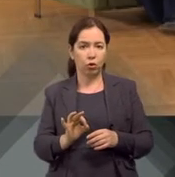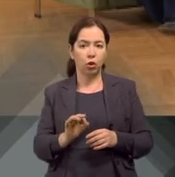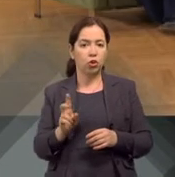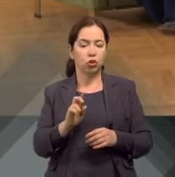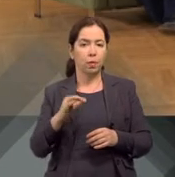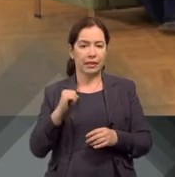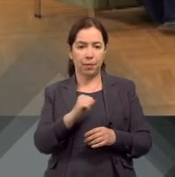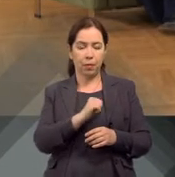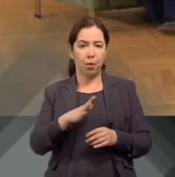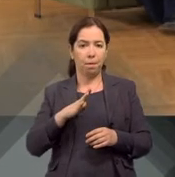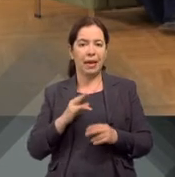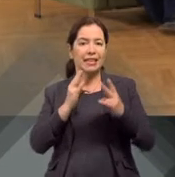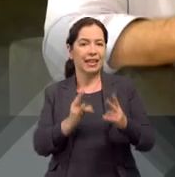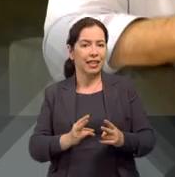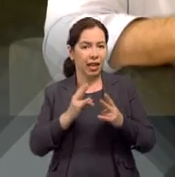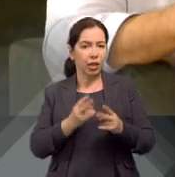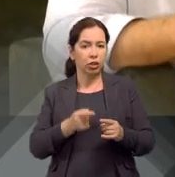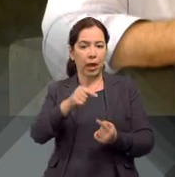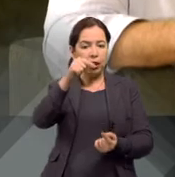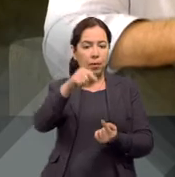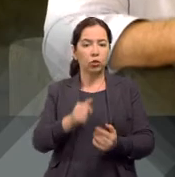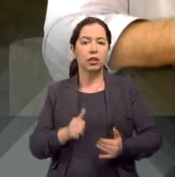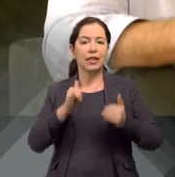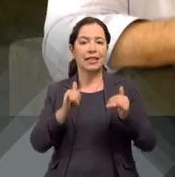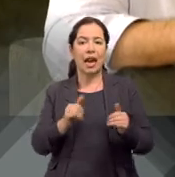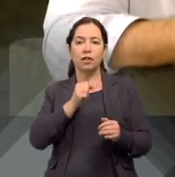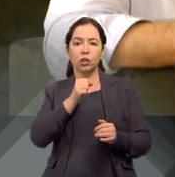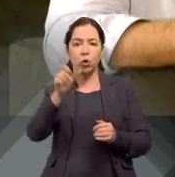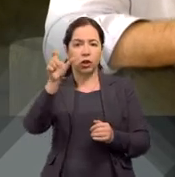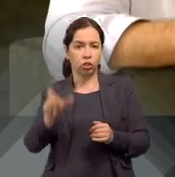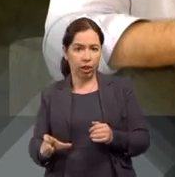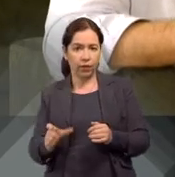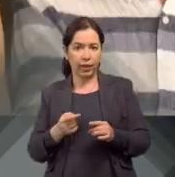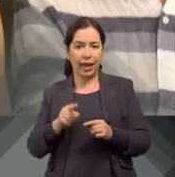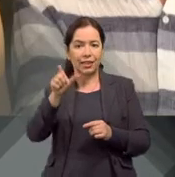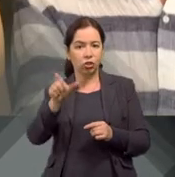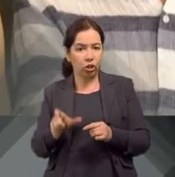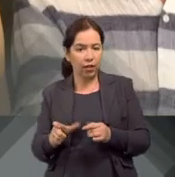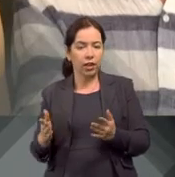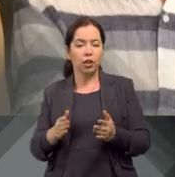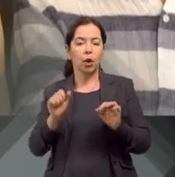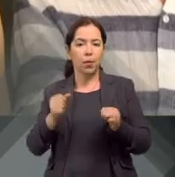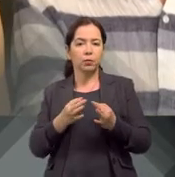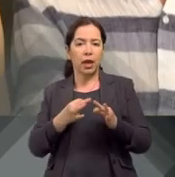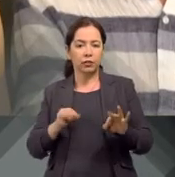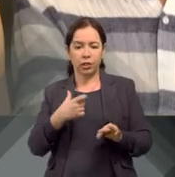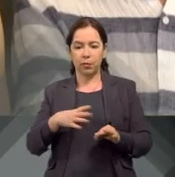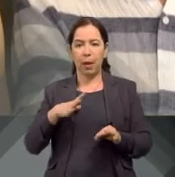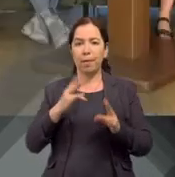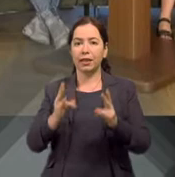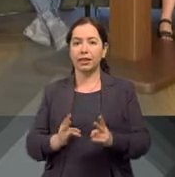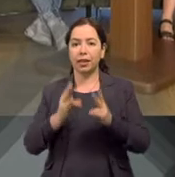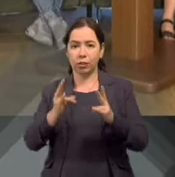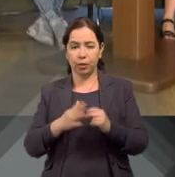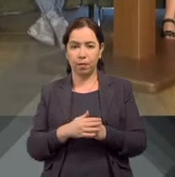это привилегия взрослого человека. Это человек, который может позволить себе быть нежным. И дальше, конечно,